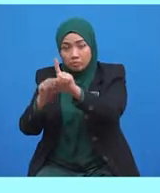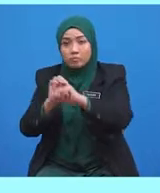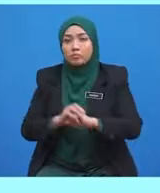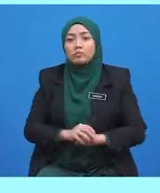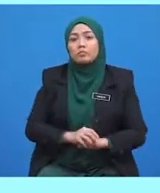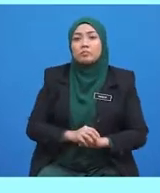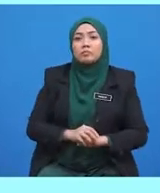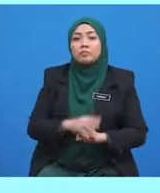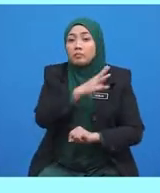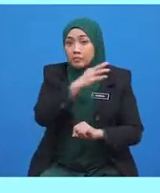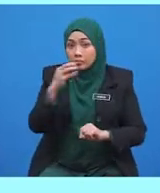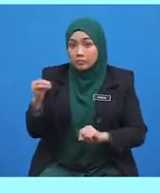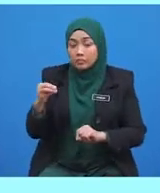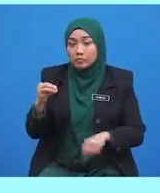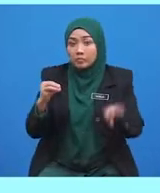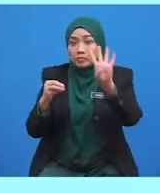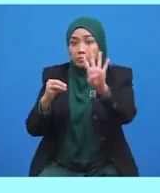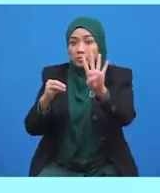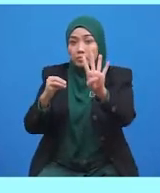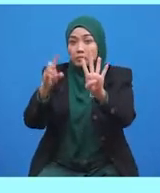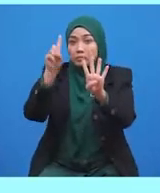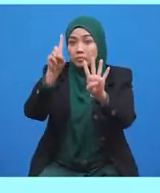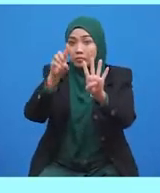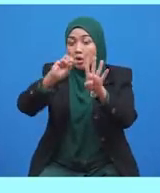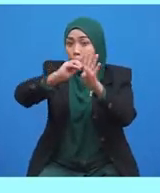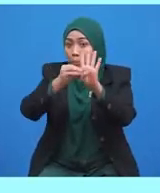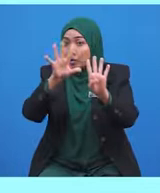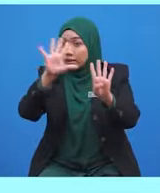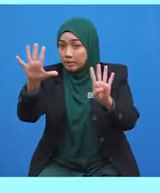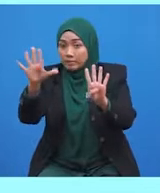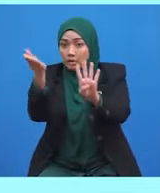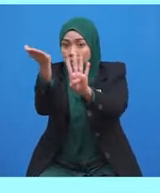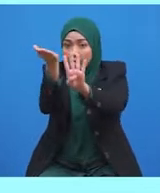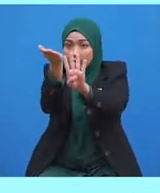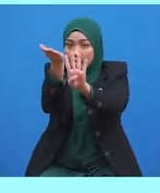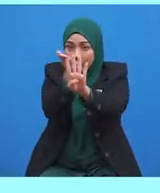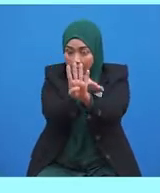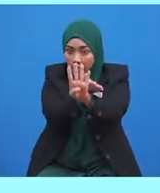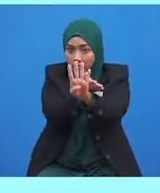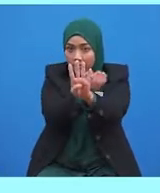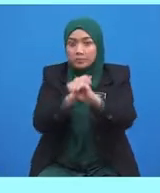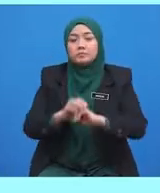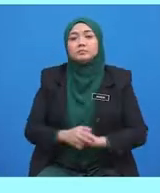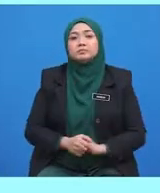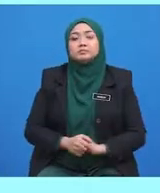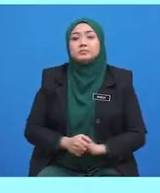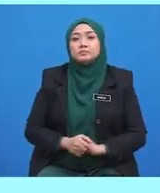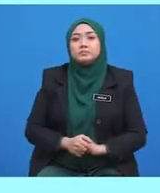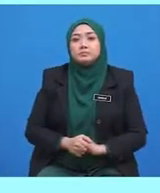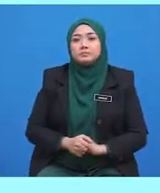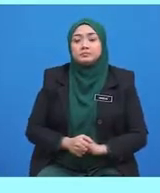1, 1, 1, 1, 1. Dan tanda kelima itu adalah seperti yang dapat kita lihat.